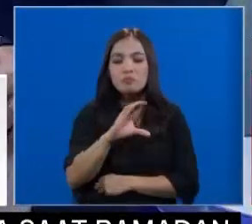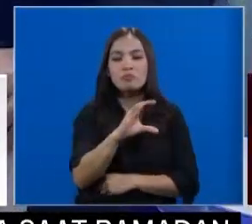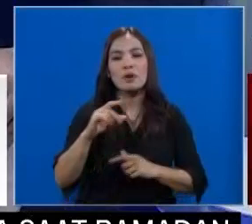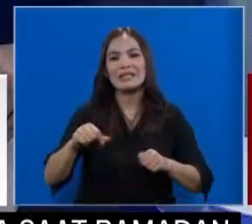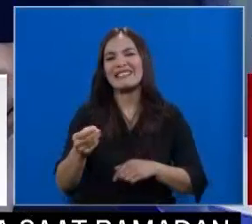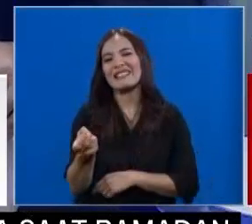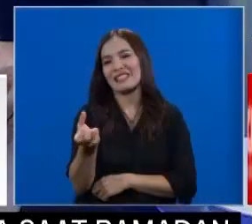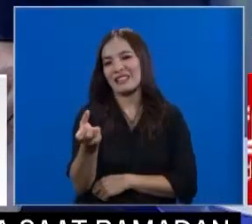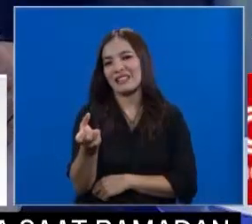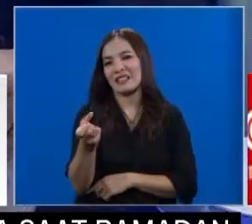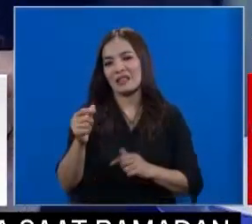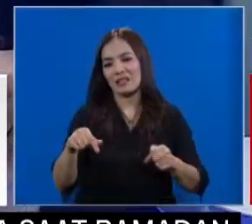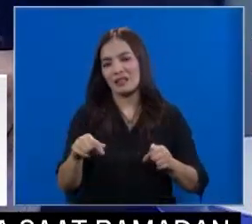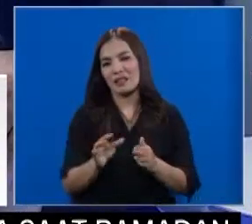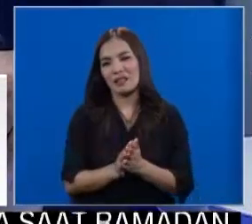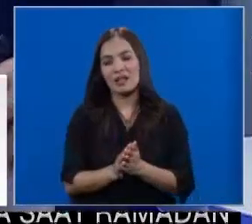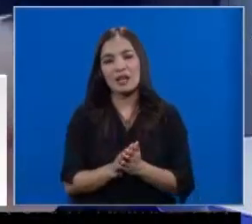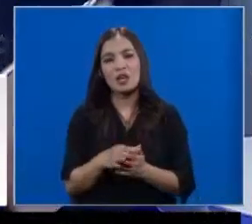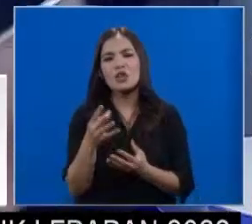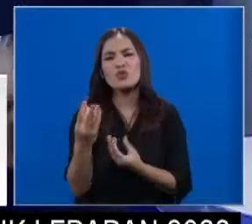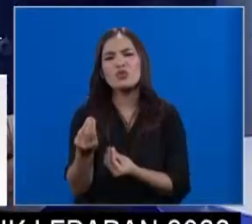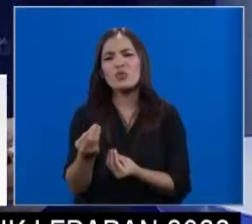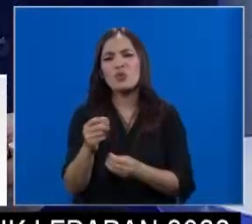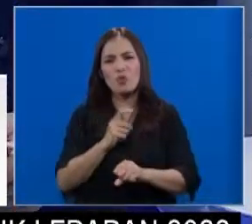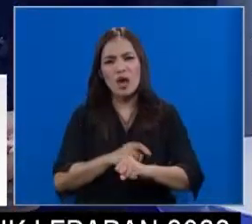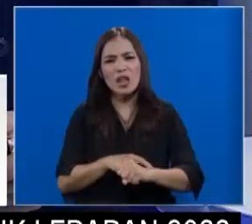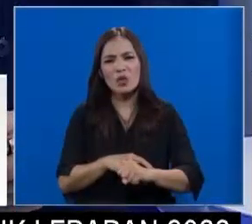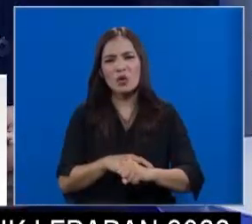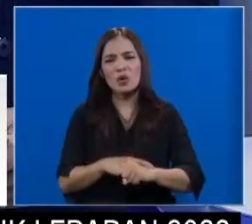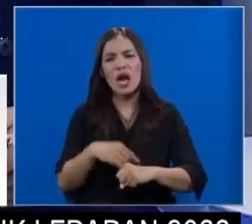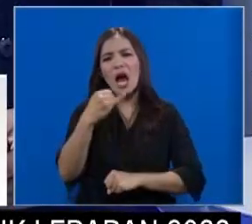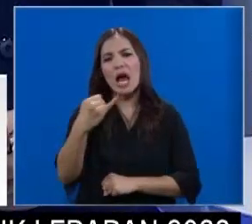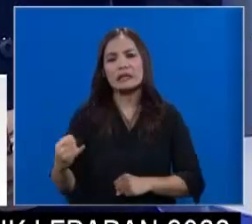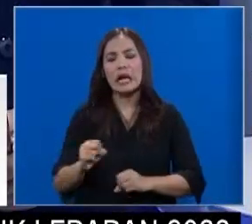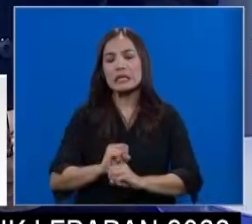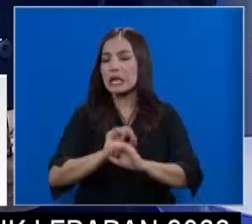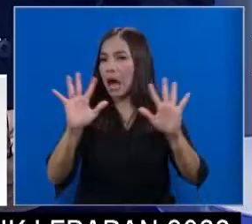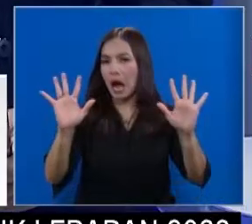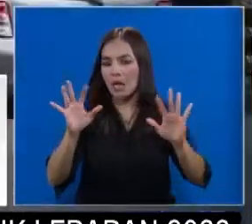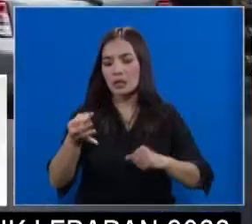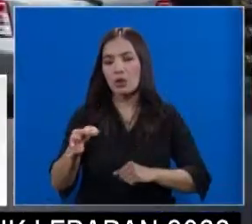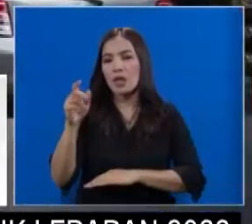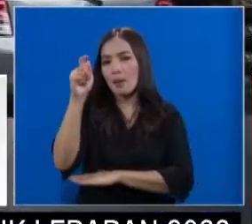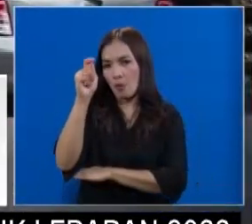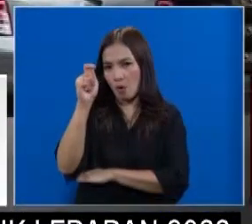semakin sedikit. Hanya tinggal menunggu waktu saja hingga beca menjadi tinggal kenangan di kota Bogor.